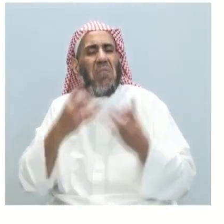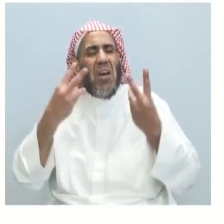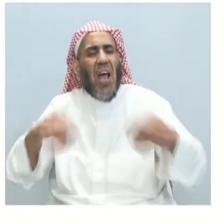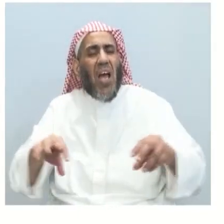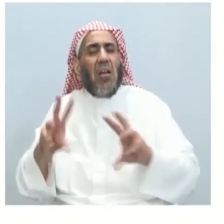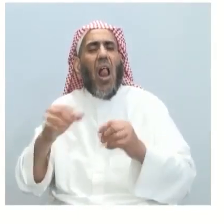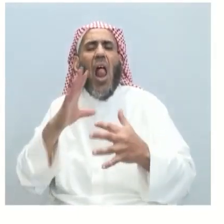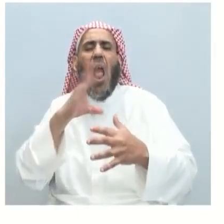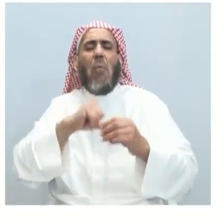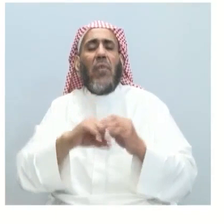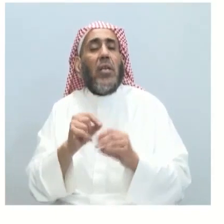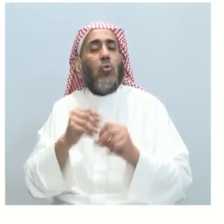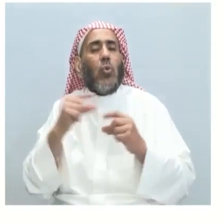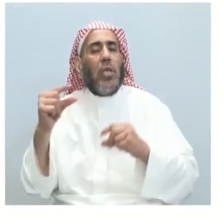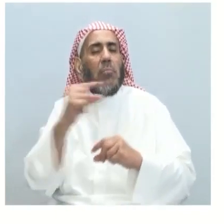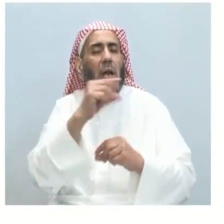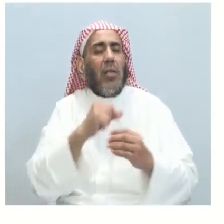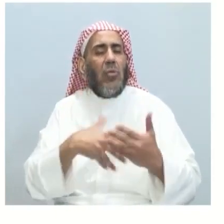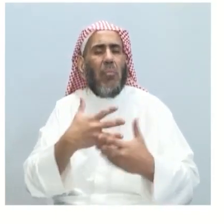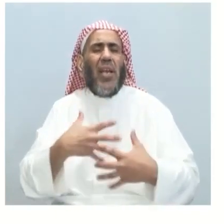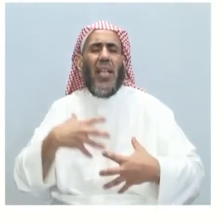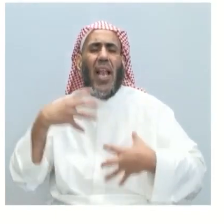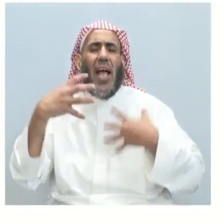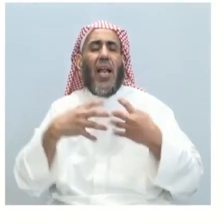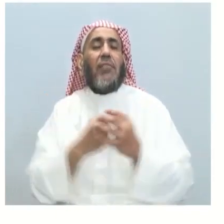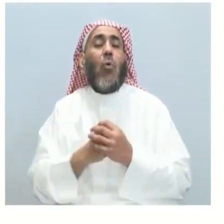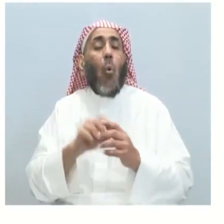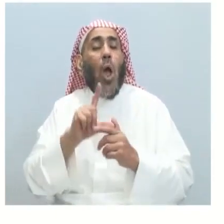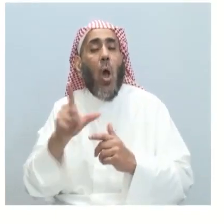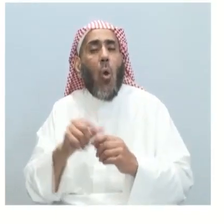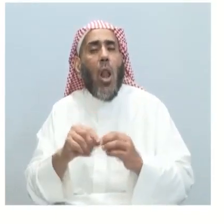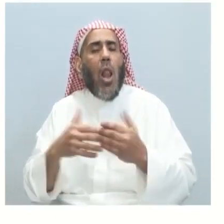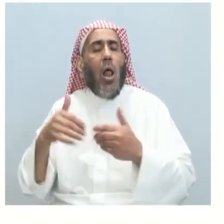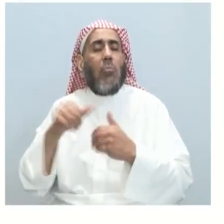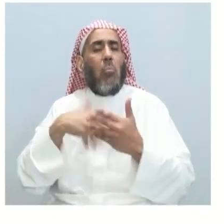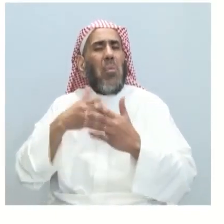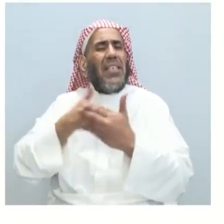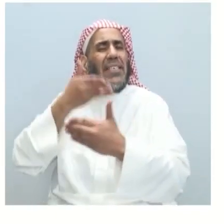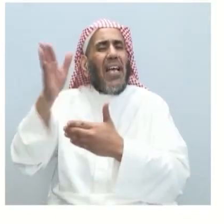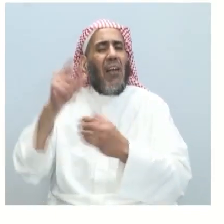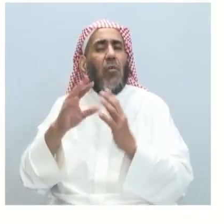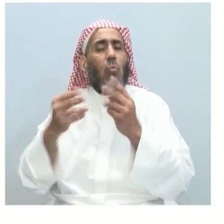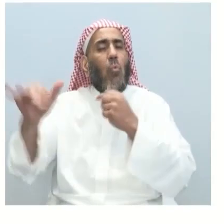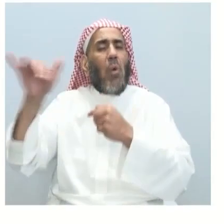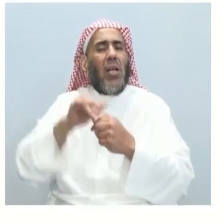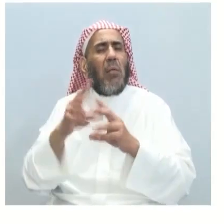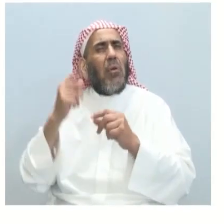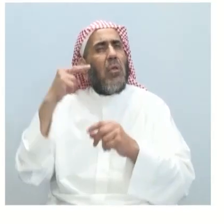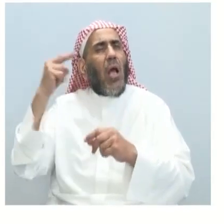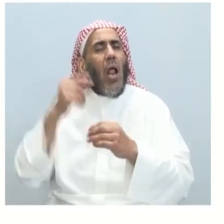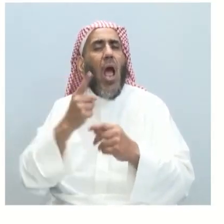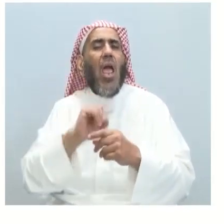لاحظ سهوله العبارات التي ذكر فيها ايضا تحب الحاله النفسيه هو يقول ما عاد طبعا سافر من مصر ثم عاد فكانه تذكر